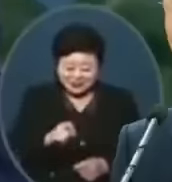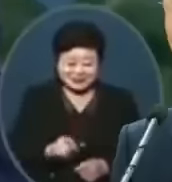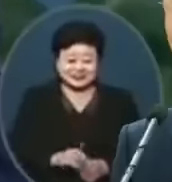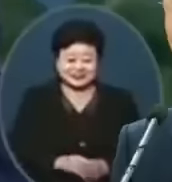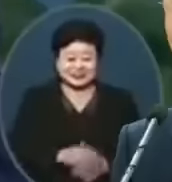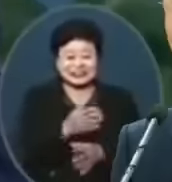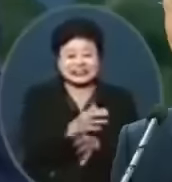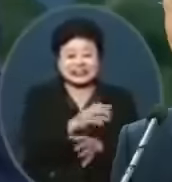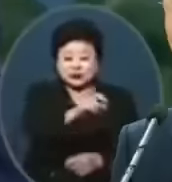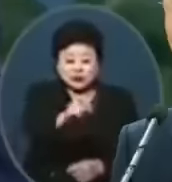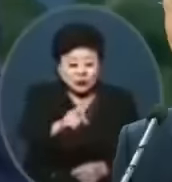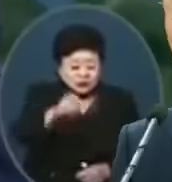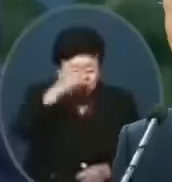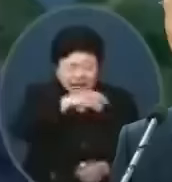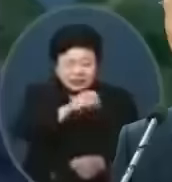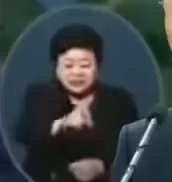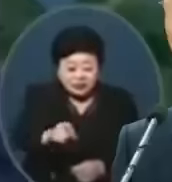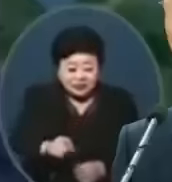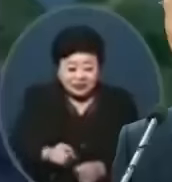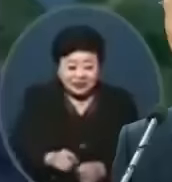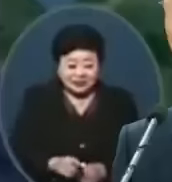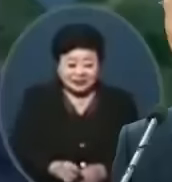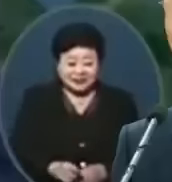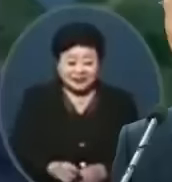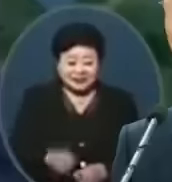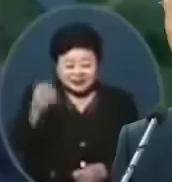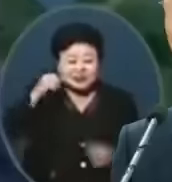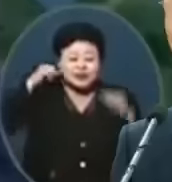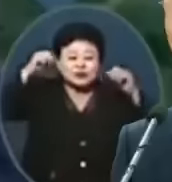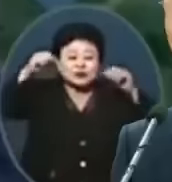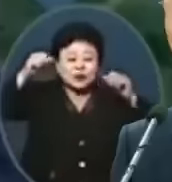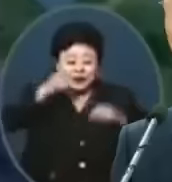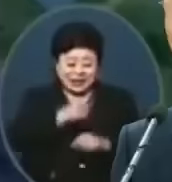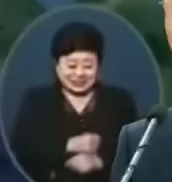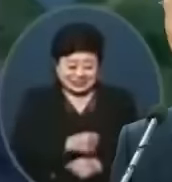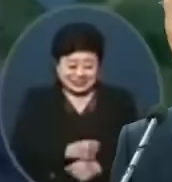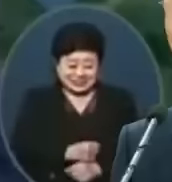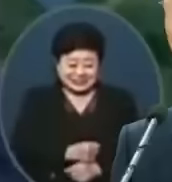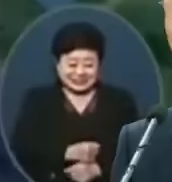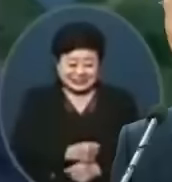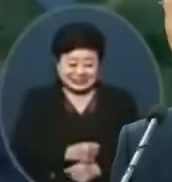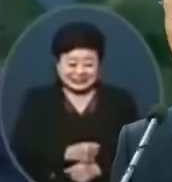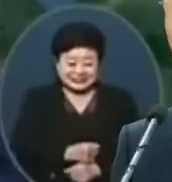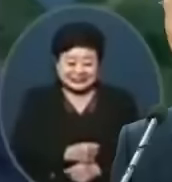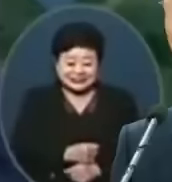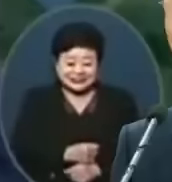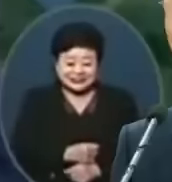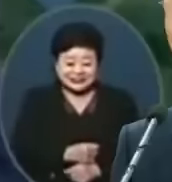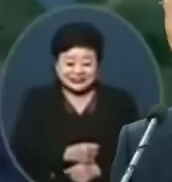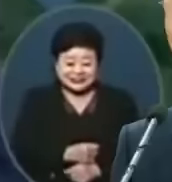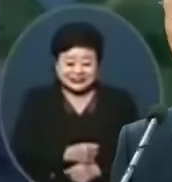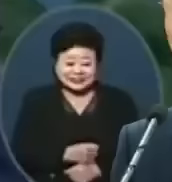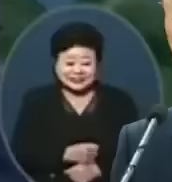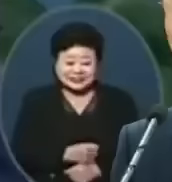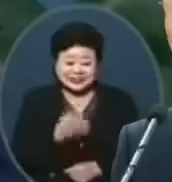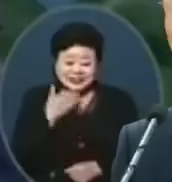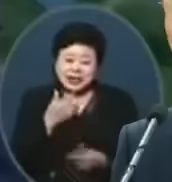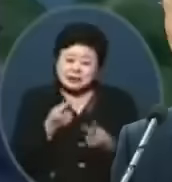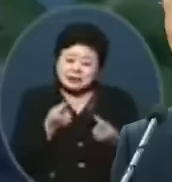장난을 찍었습니다. 그러나 그게 성령운동하는 한 나와 동년배에